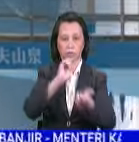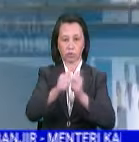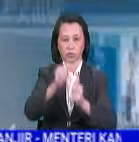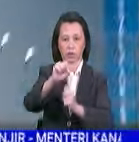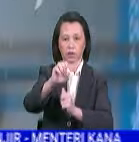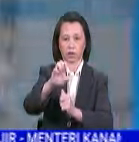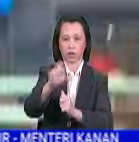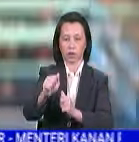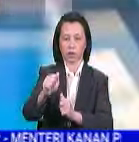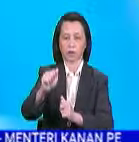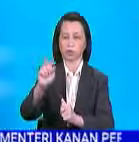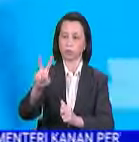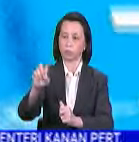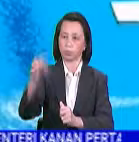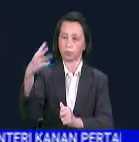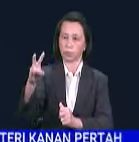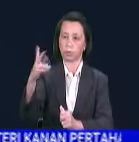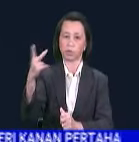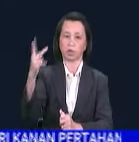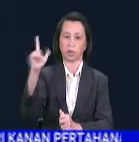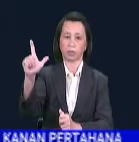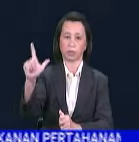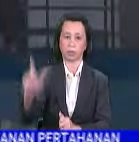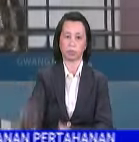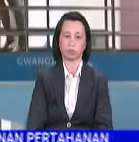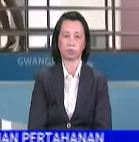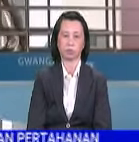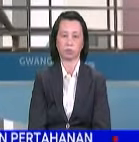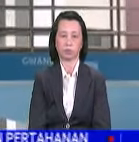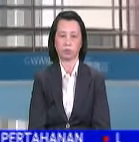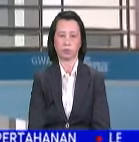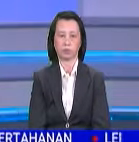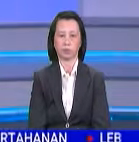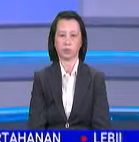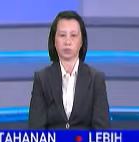C 2017 Kuala Lumpur.